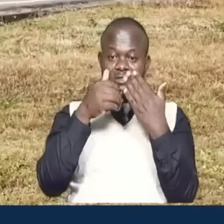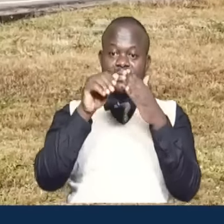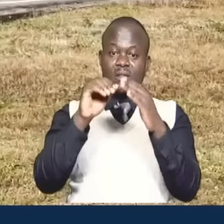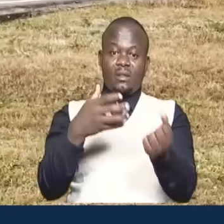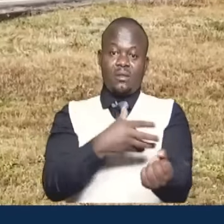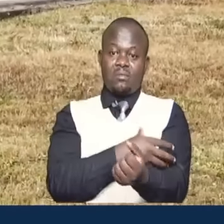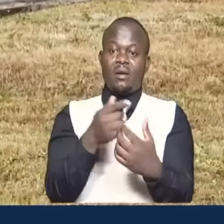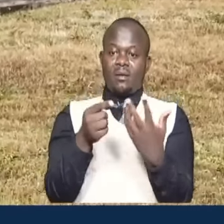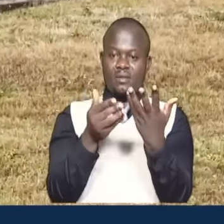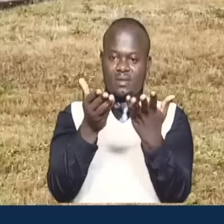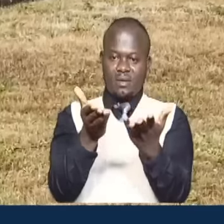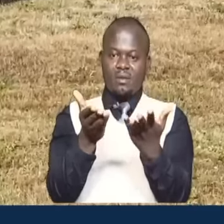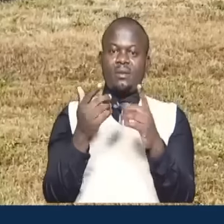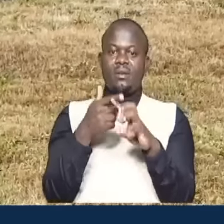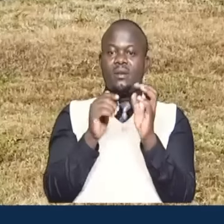imbaraga zihari,